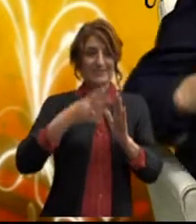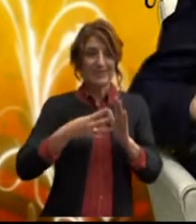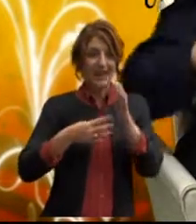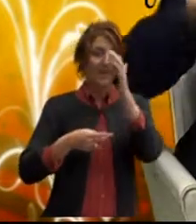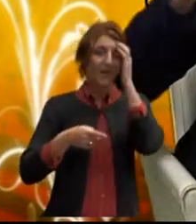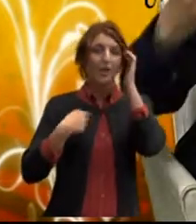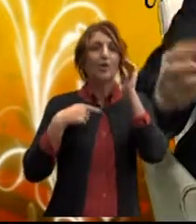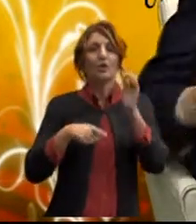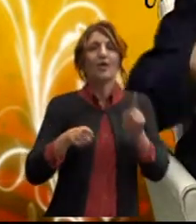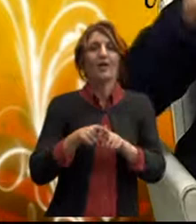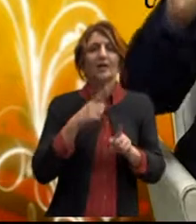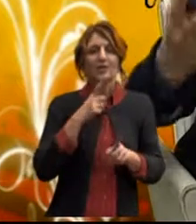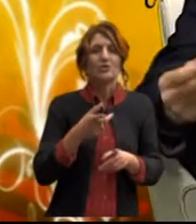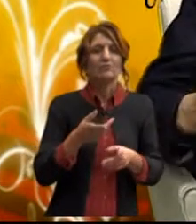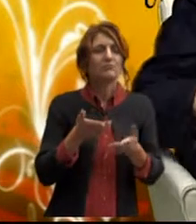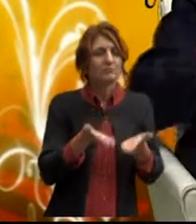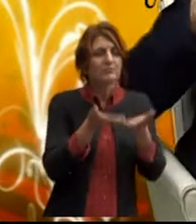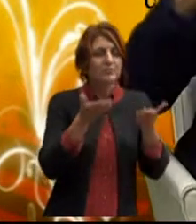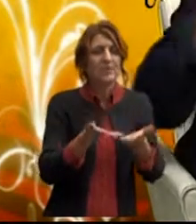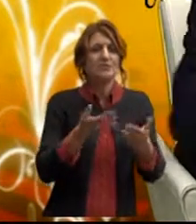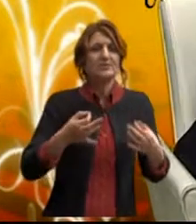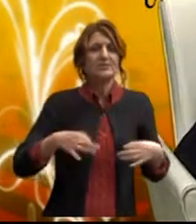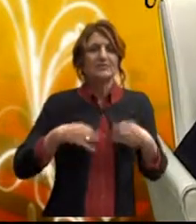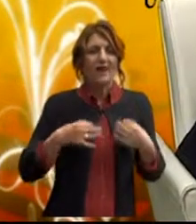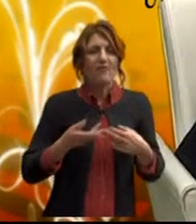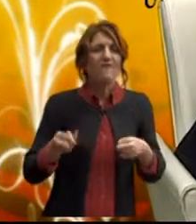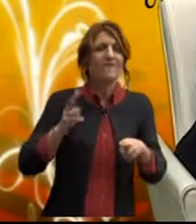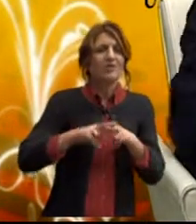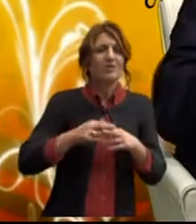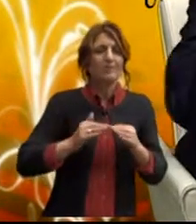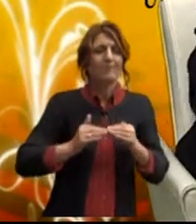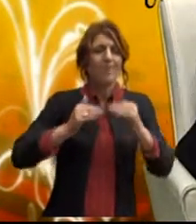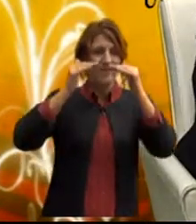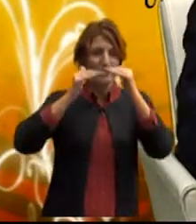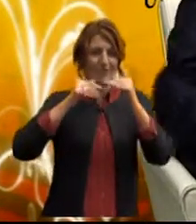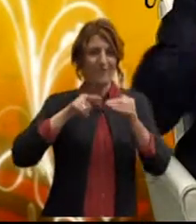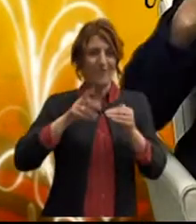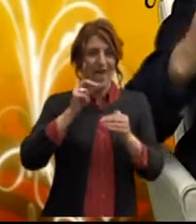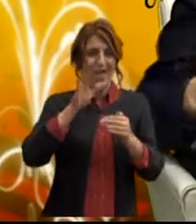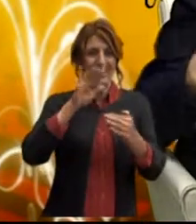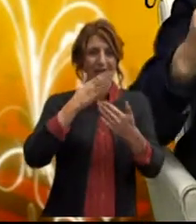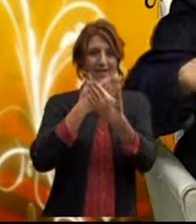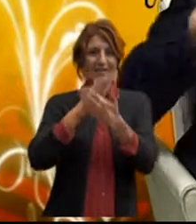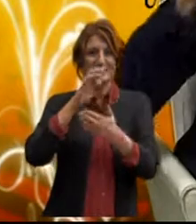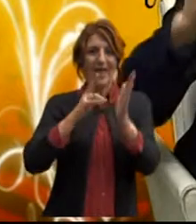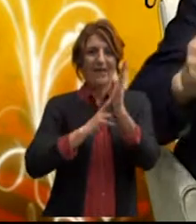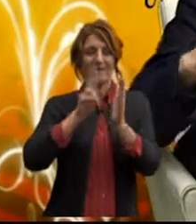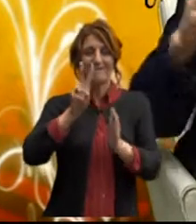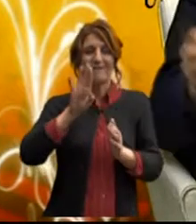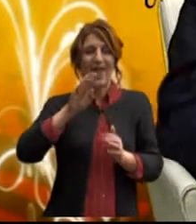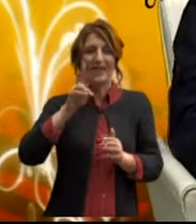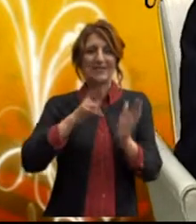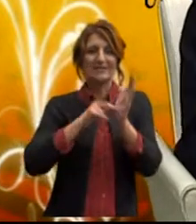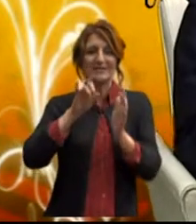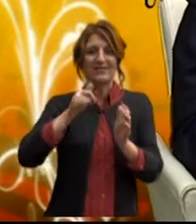bolest, nego podržati ono zdravo u nekoj osobi, povećati njenu rezilijenciju, dakle, potaknuti njen psihološki